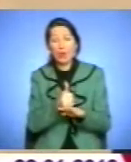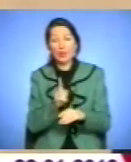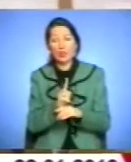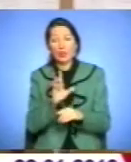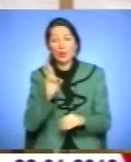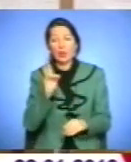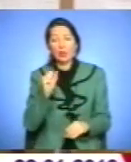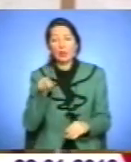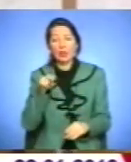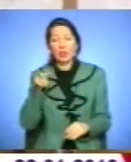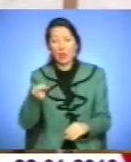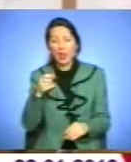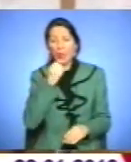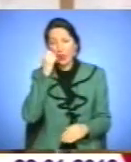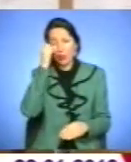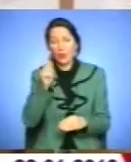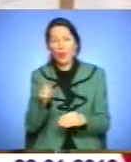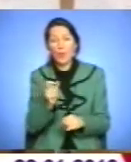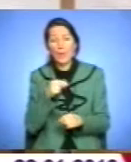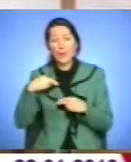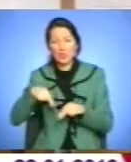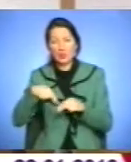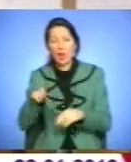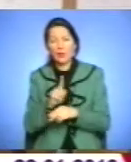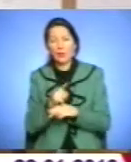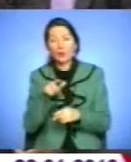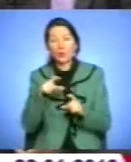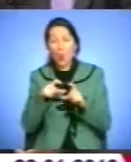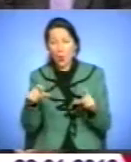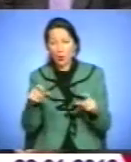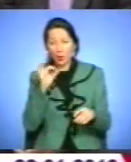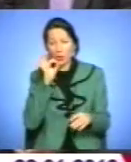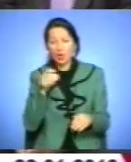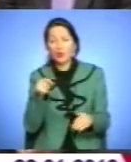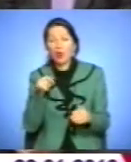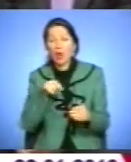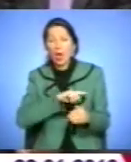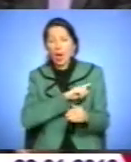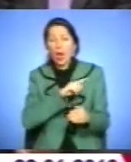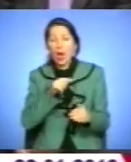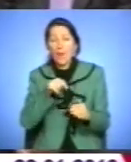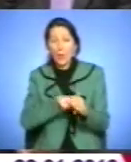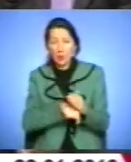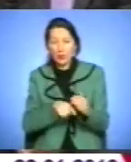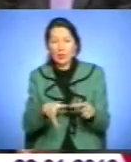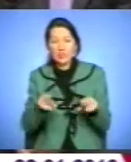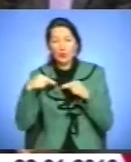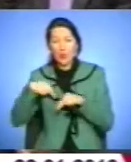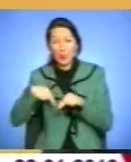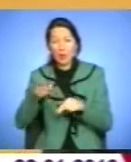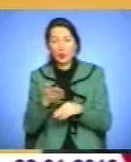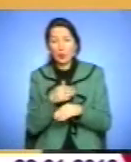Надал подякував працівникам тернопільського пункту і сказав, що поглиблюватиме співпрацю між польськими містами і